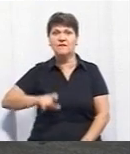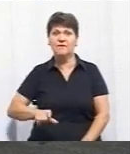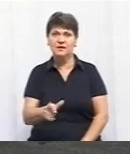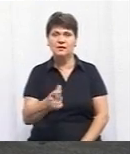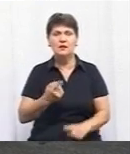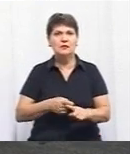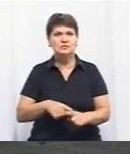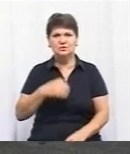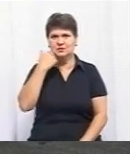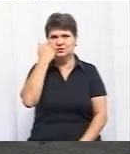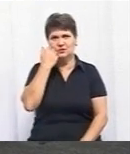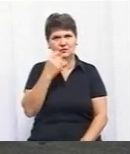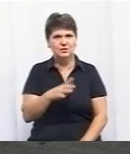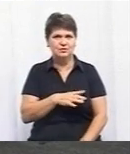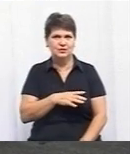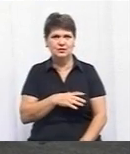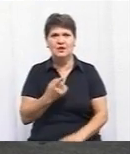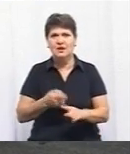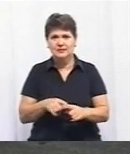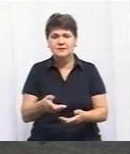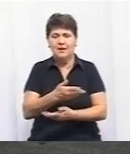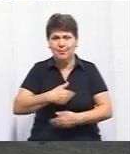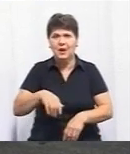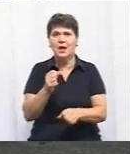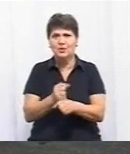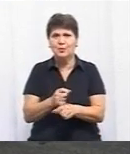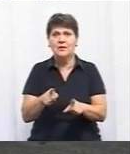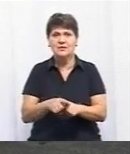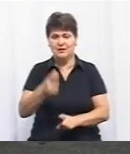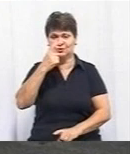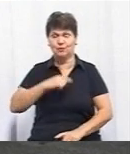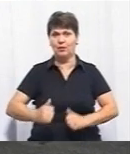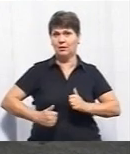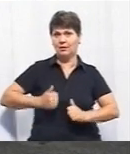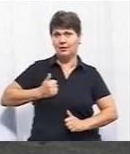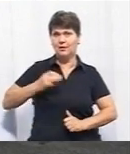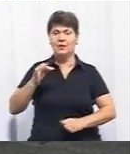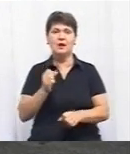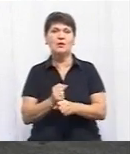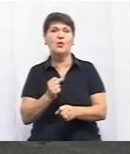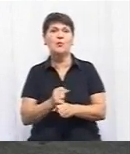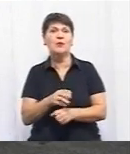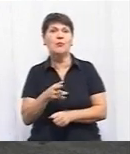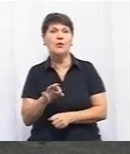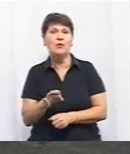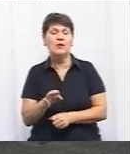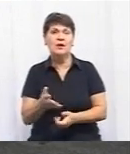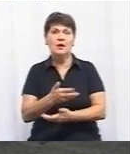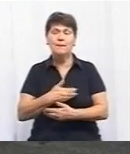було дуже соромно, тому що це ми робимо, це ми так собою пишаємося і робимо. Да? І